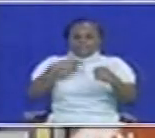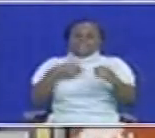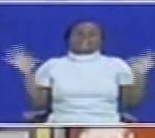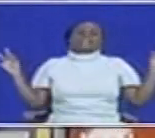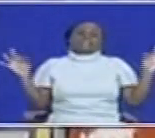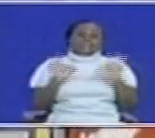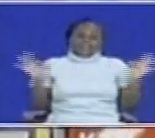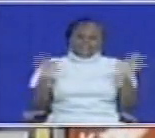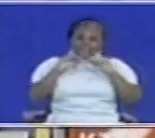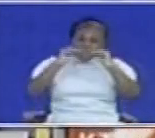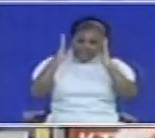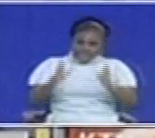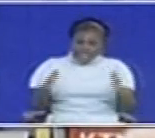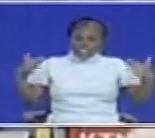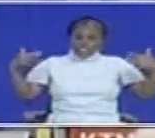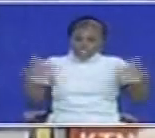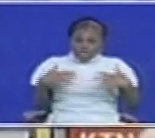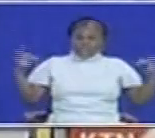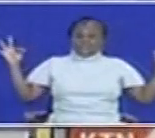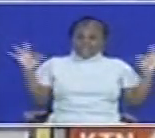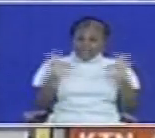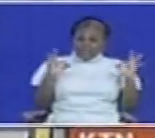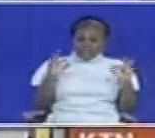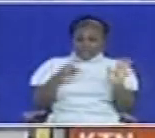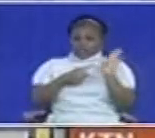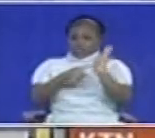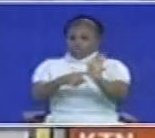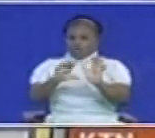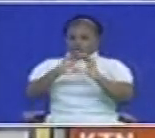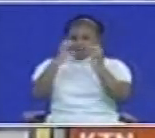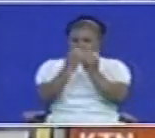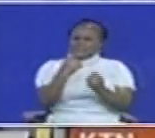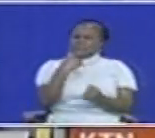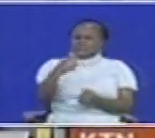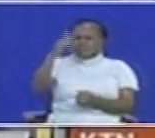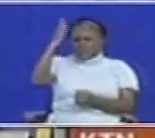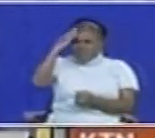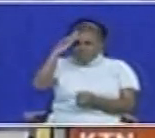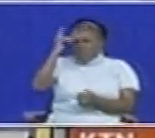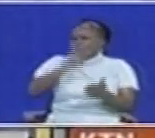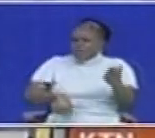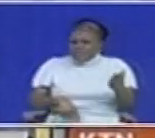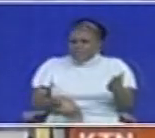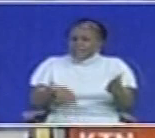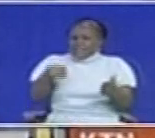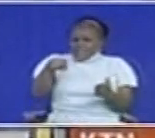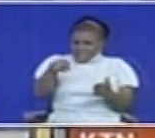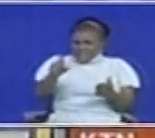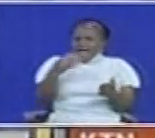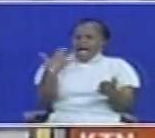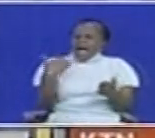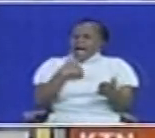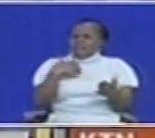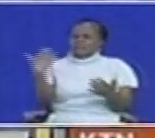alishangaa alipochukua kitabu changu akaonyesha class. Akamwambia, mnajua nini? Huyu hana